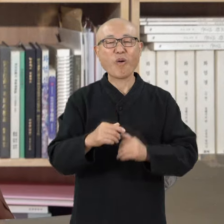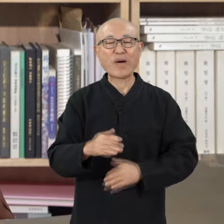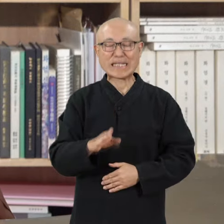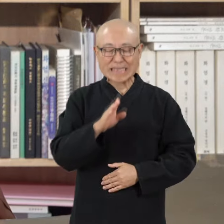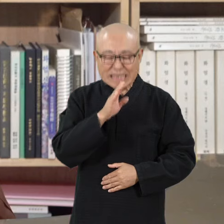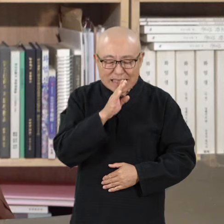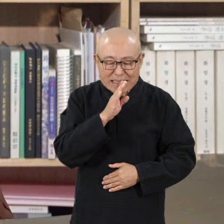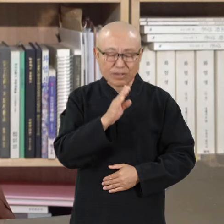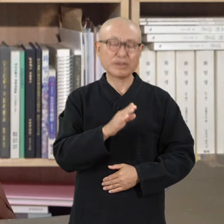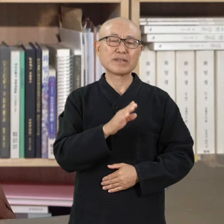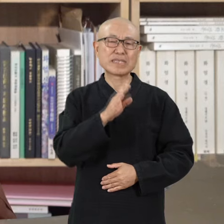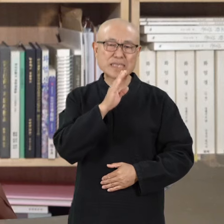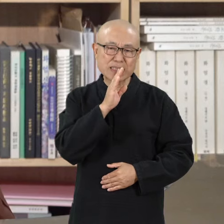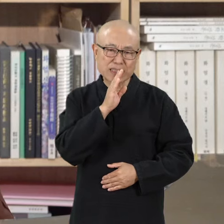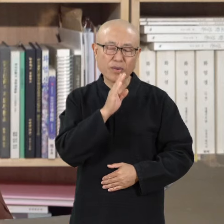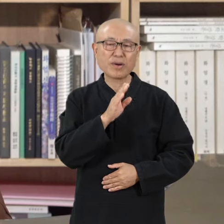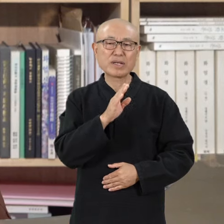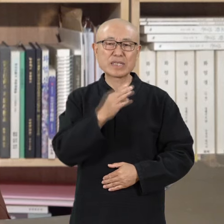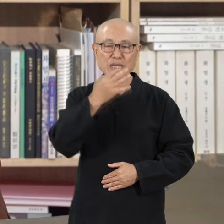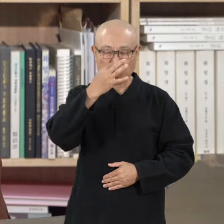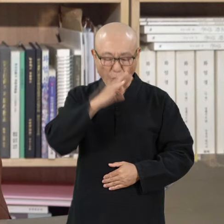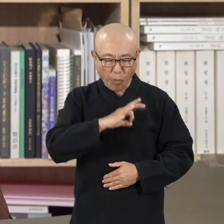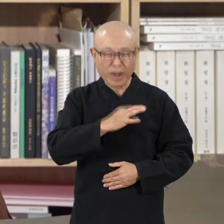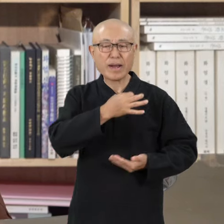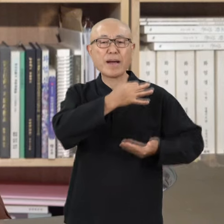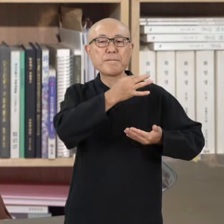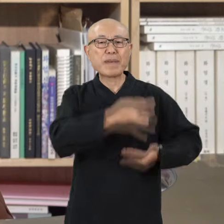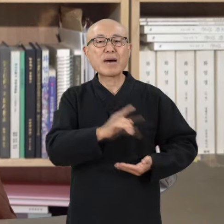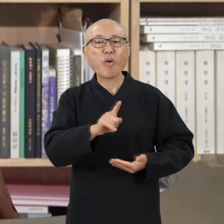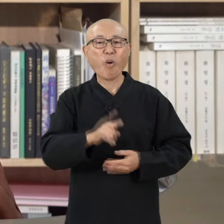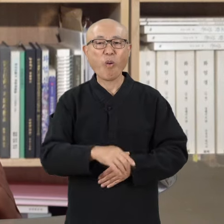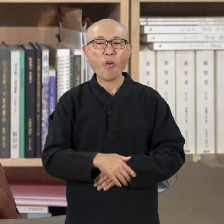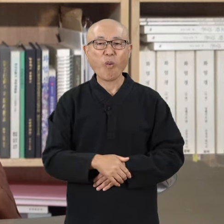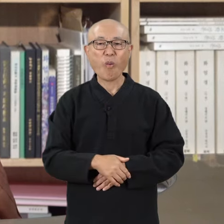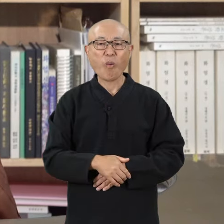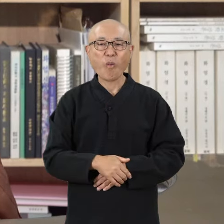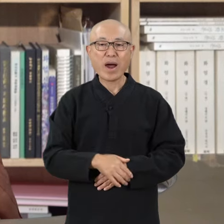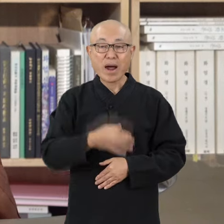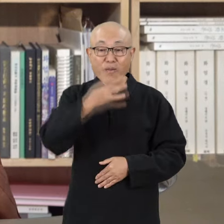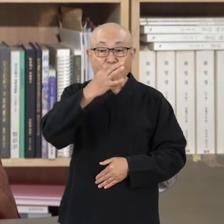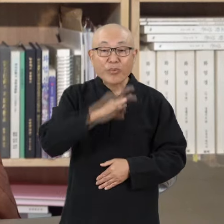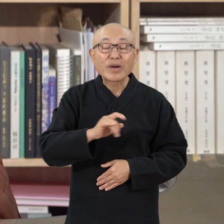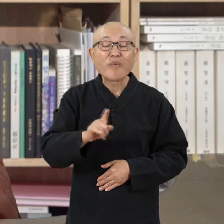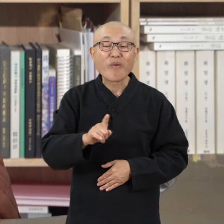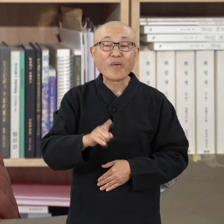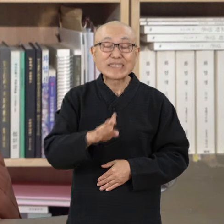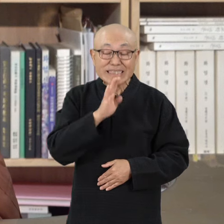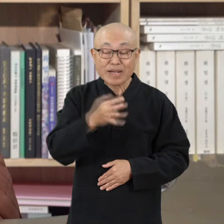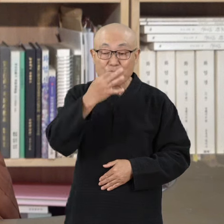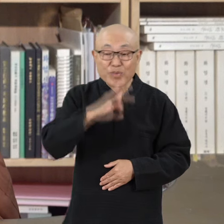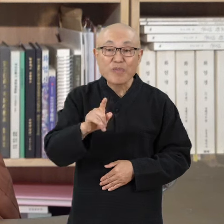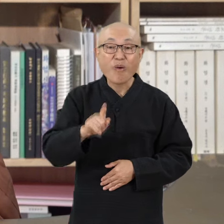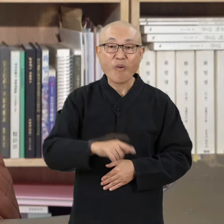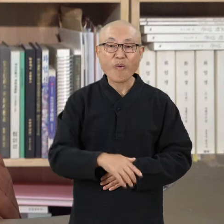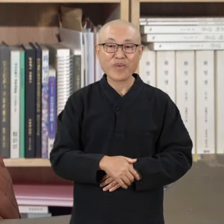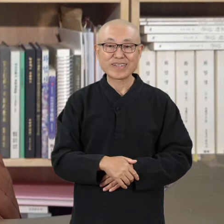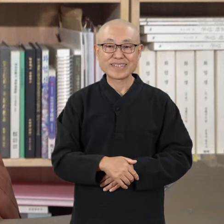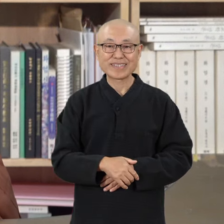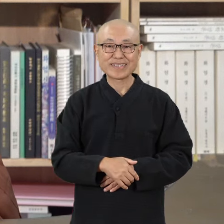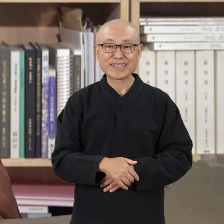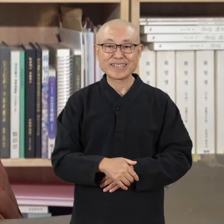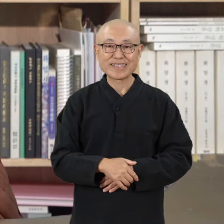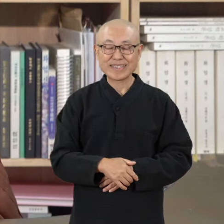가치 있는 거 우리가 일생을 살면서 정말 가치 있는 건 뭐냐 이 말이죠. 그래서 이 그